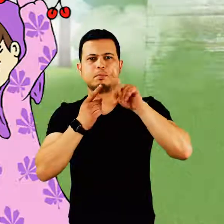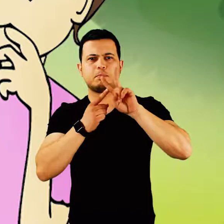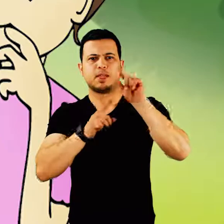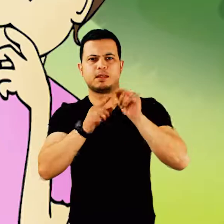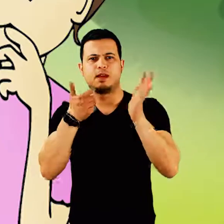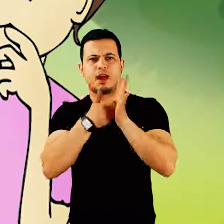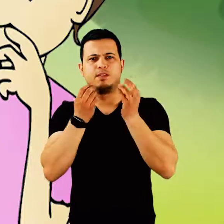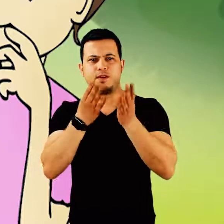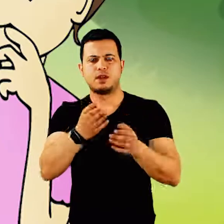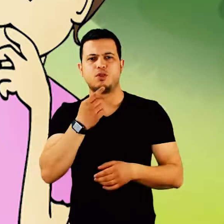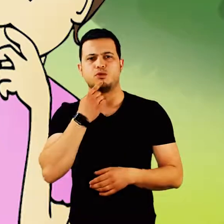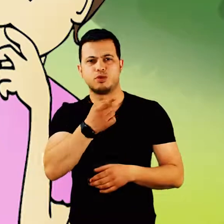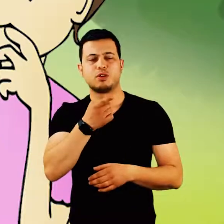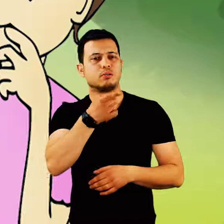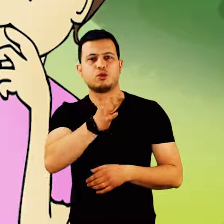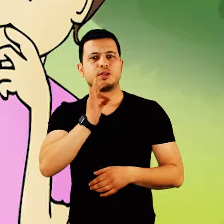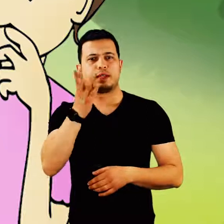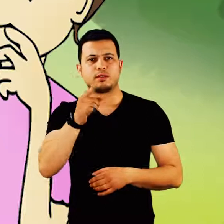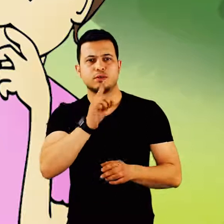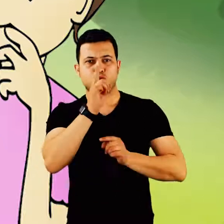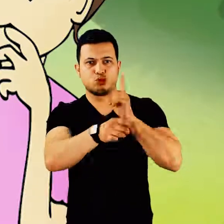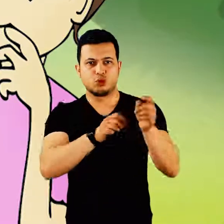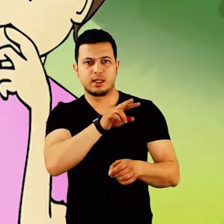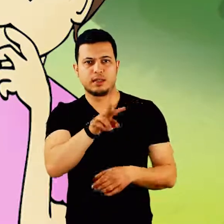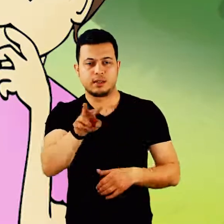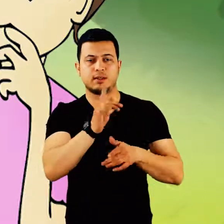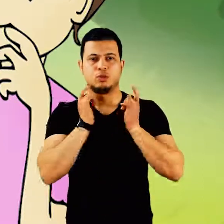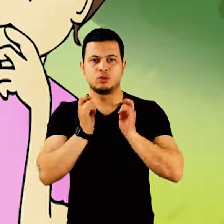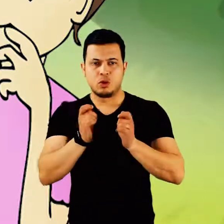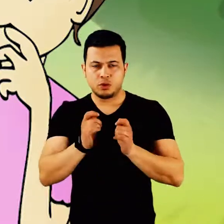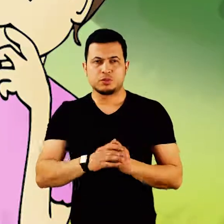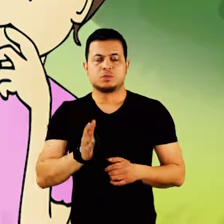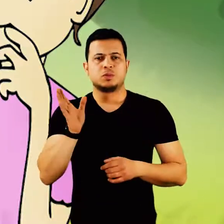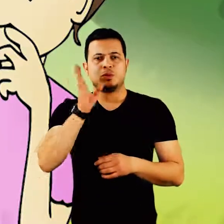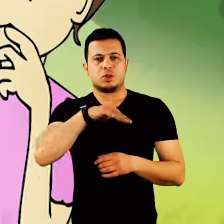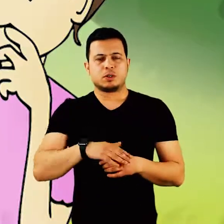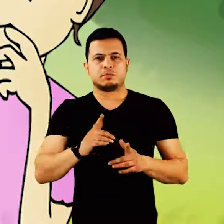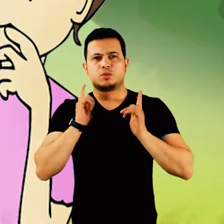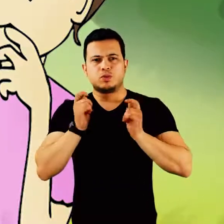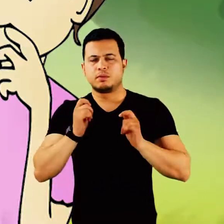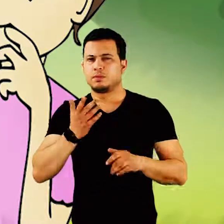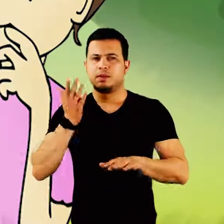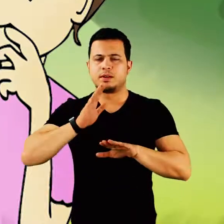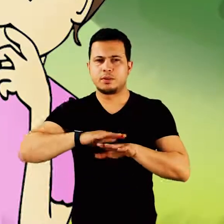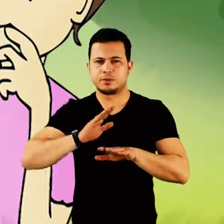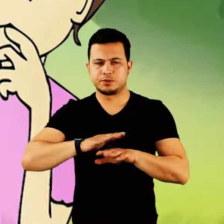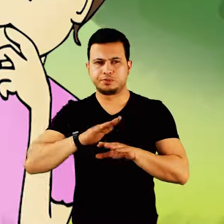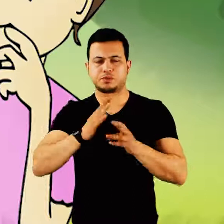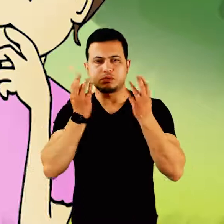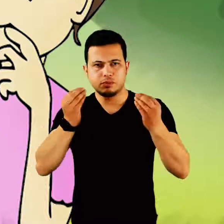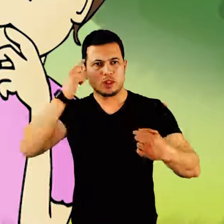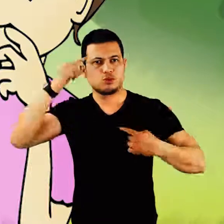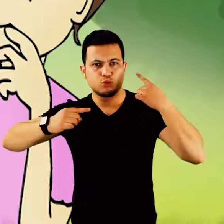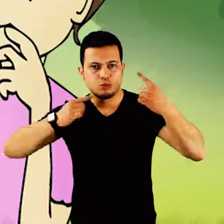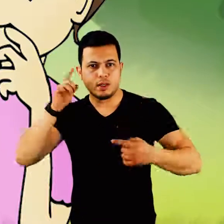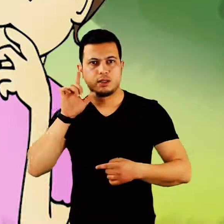Bu defa soru ikisine de zor gelmişti. Zor gelmişti ya, neyse. İyi düşünmeleri